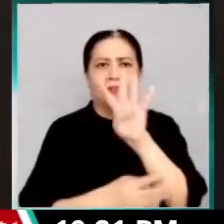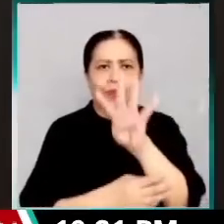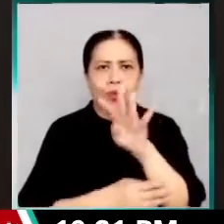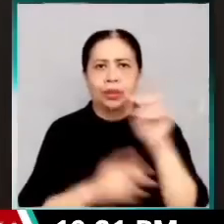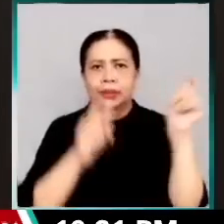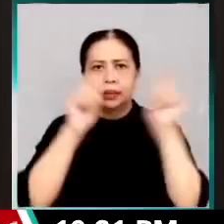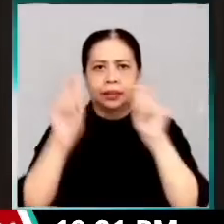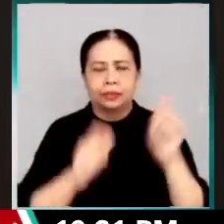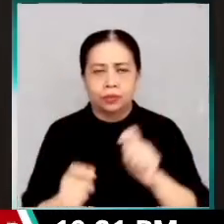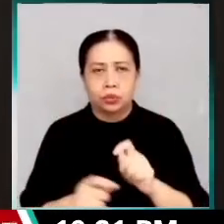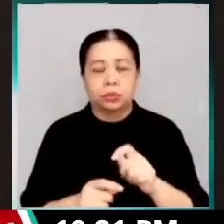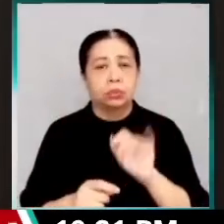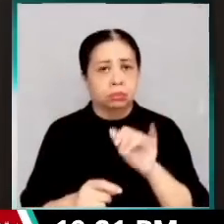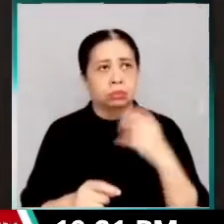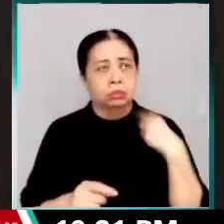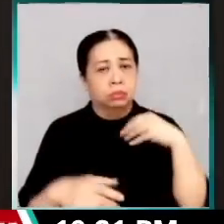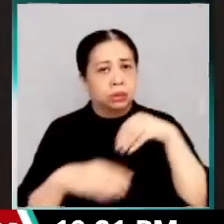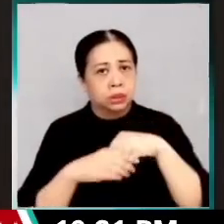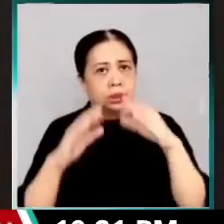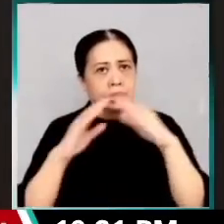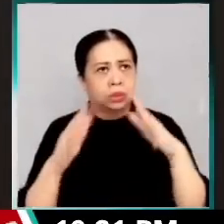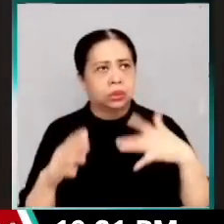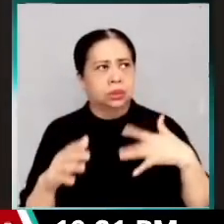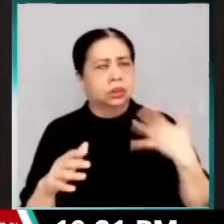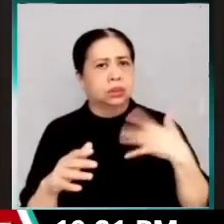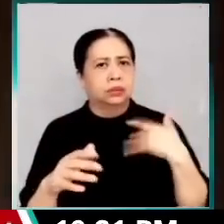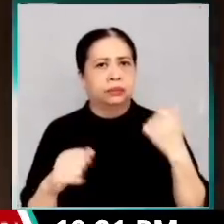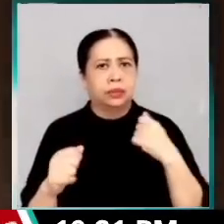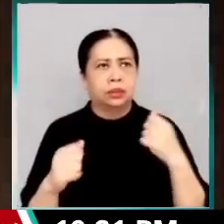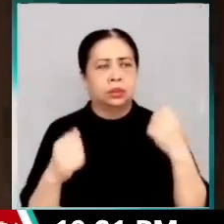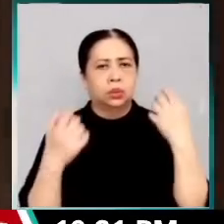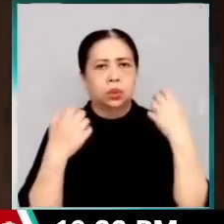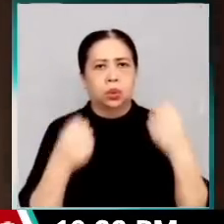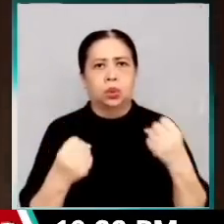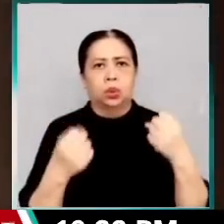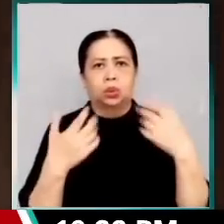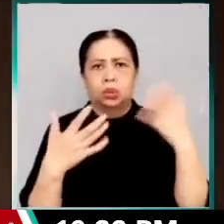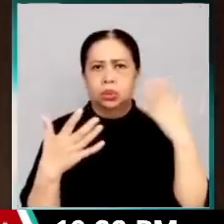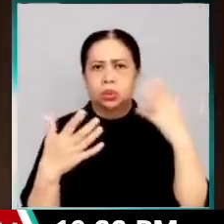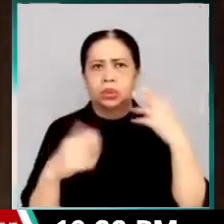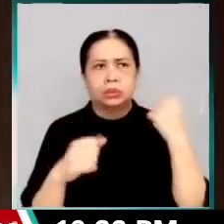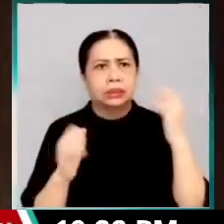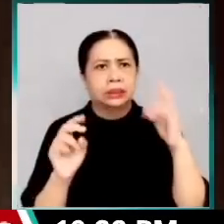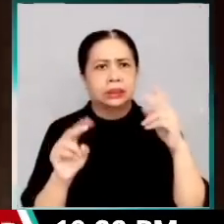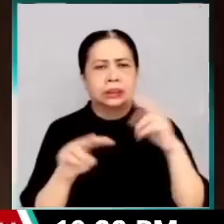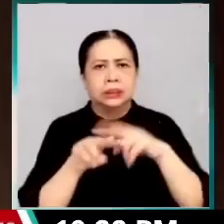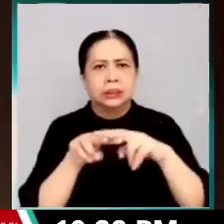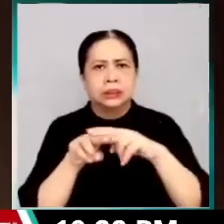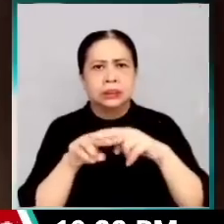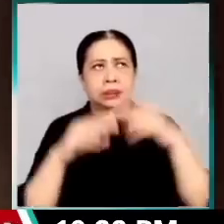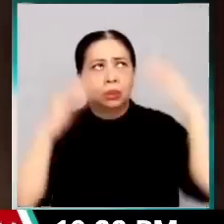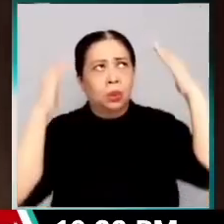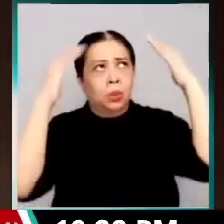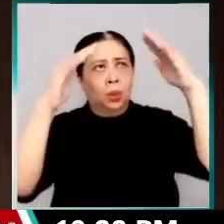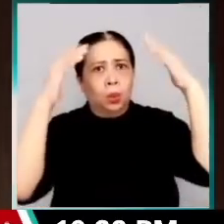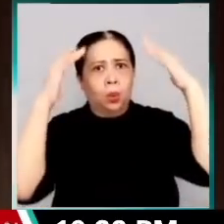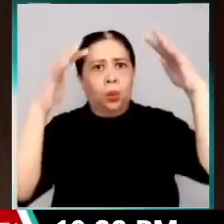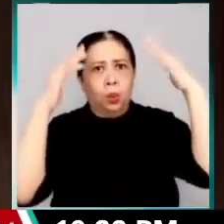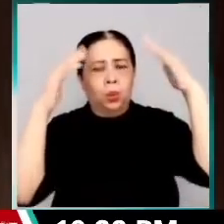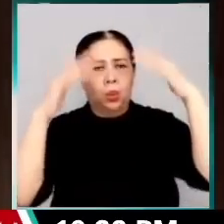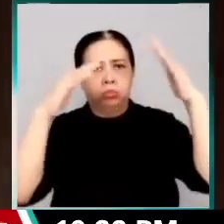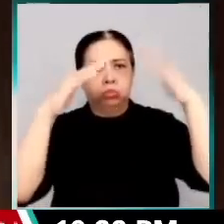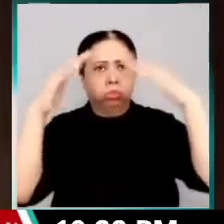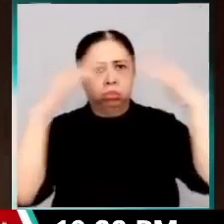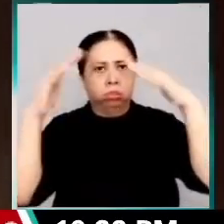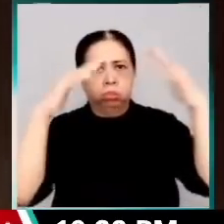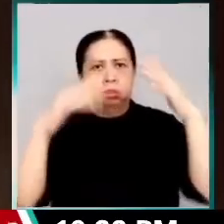bahay, parang ang dumaragasang, alam mo yung train na dumadaan sa bubong mo, parang inaalog ka, dumadaan yung